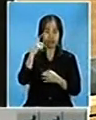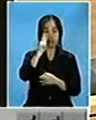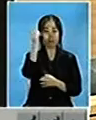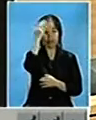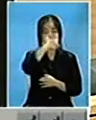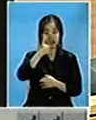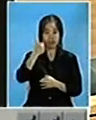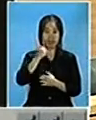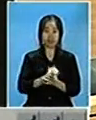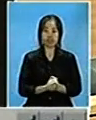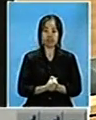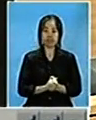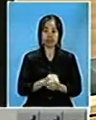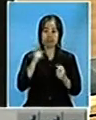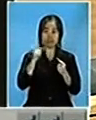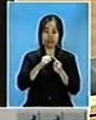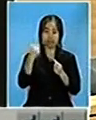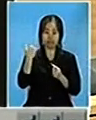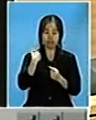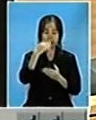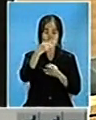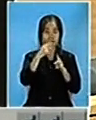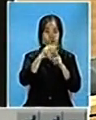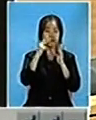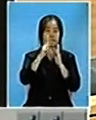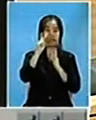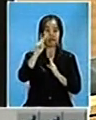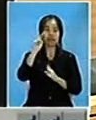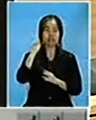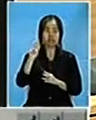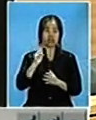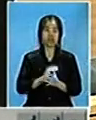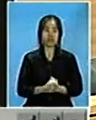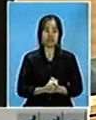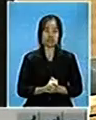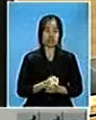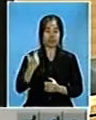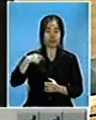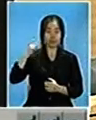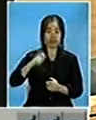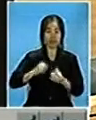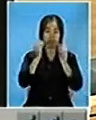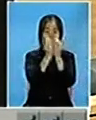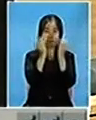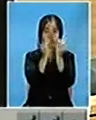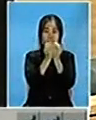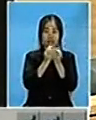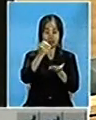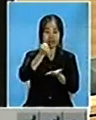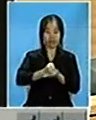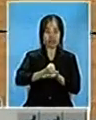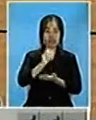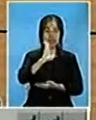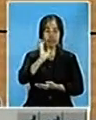มนตรีโดยคำร้องของท่านเรืองไกรลีกิจวัฒนะศาลรัฐธรรมนูญท่านไม่รับคำร้องไว้พิจารณ